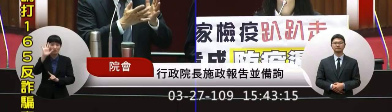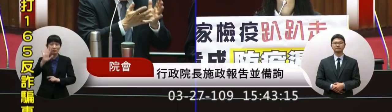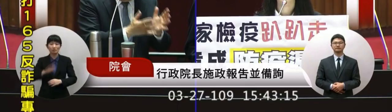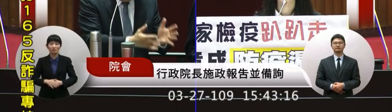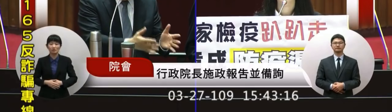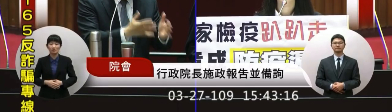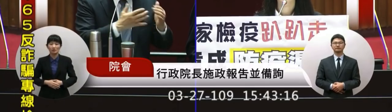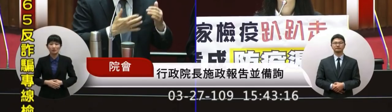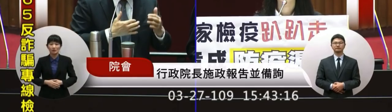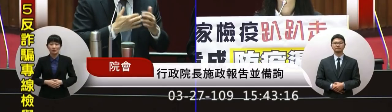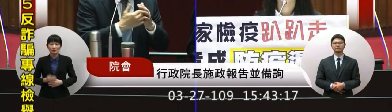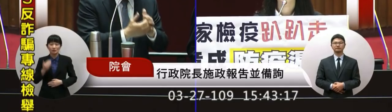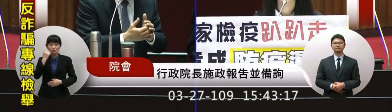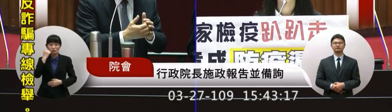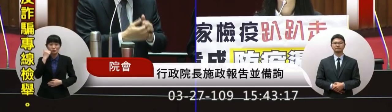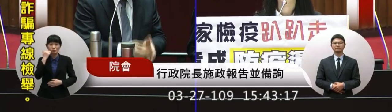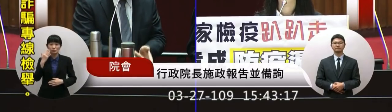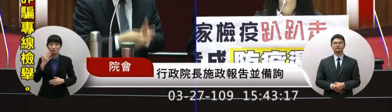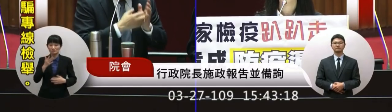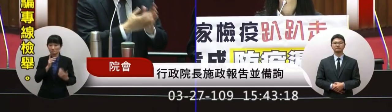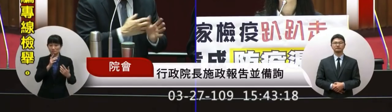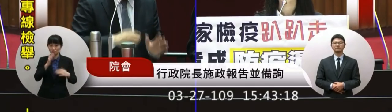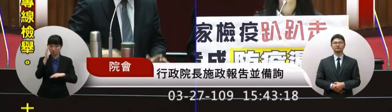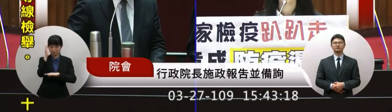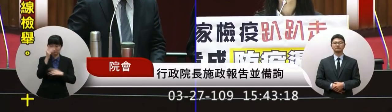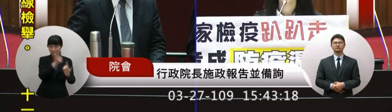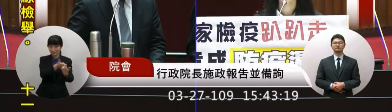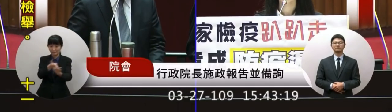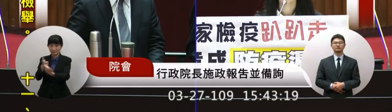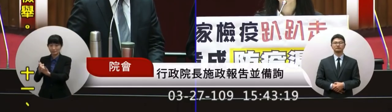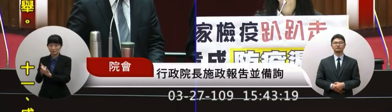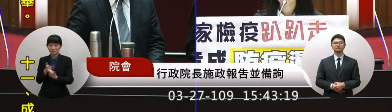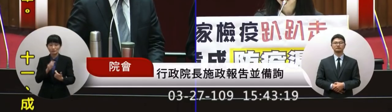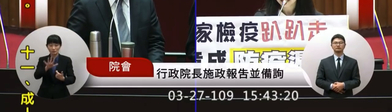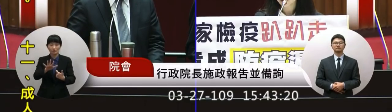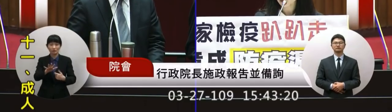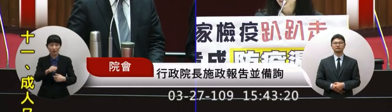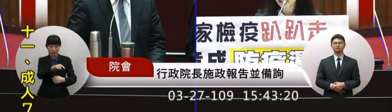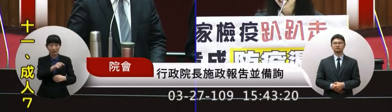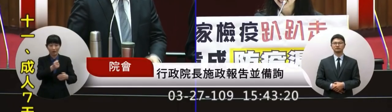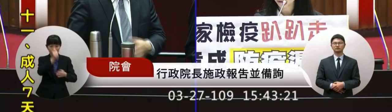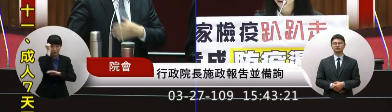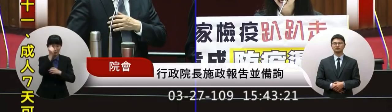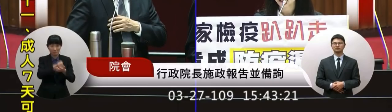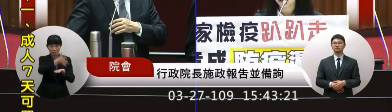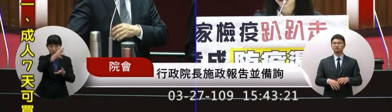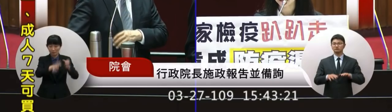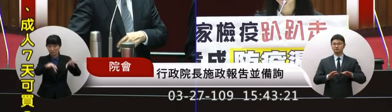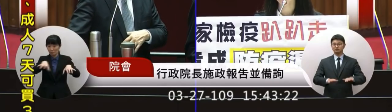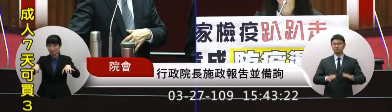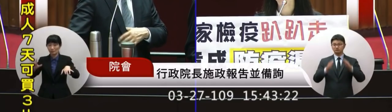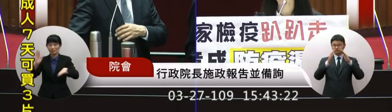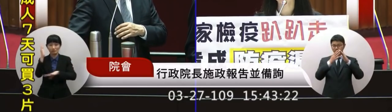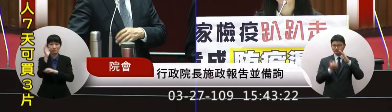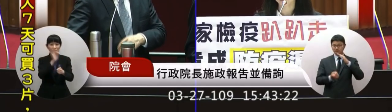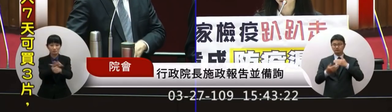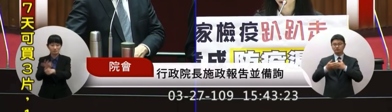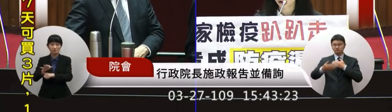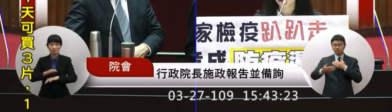个，如果有配合设置，我们还给他补助。 好，因为我们现在居家隔离检疫